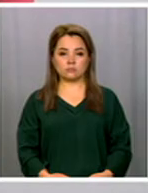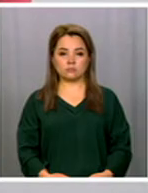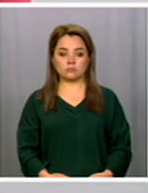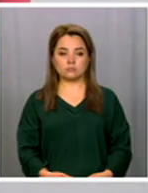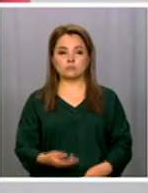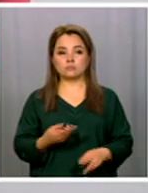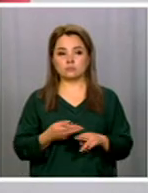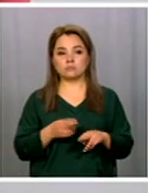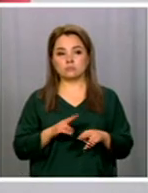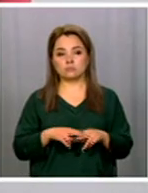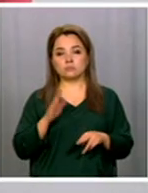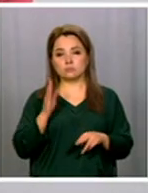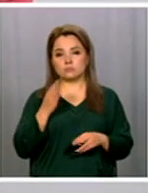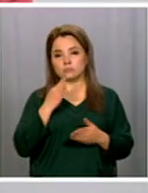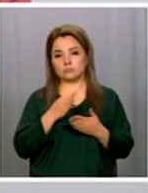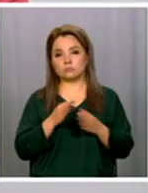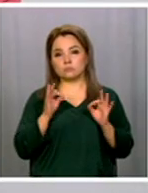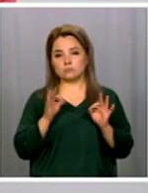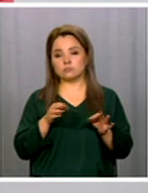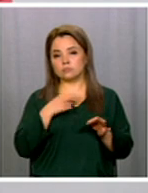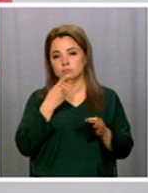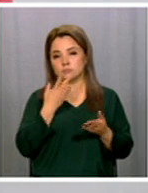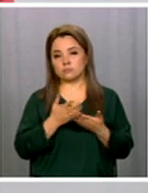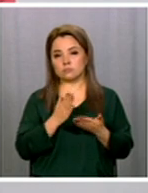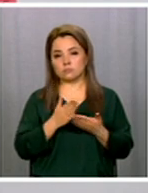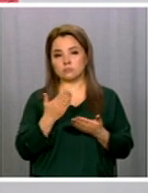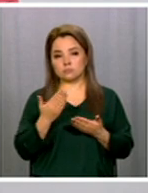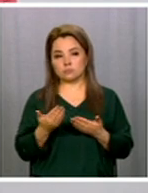Олай болса, дұрыс жауабына назар